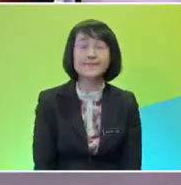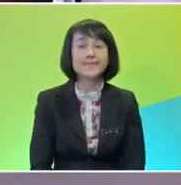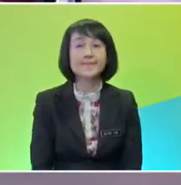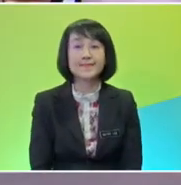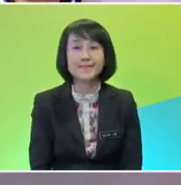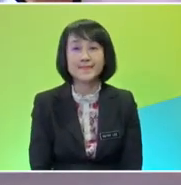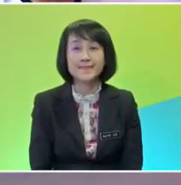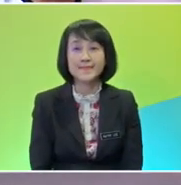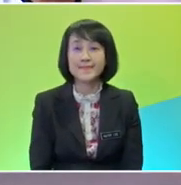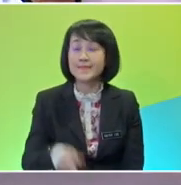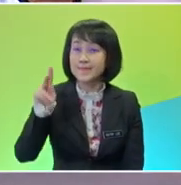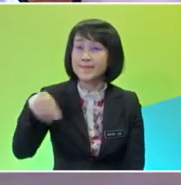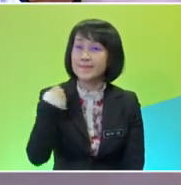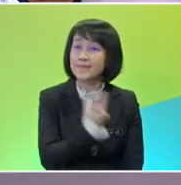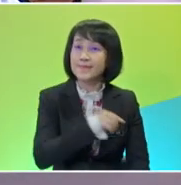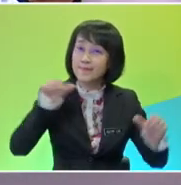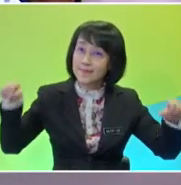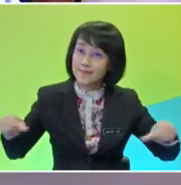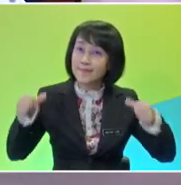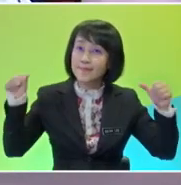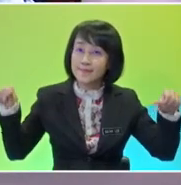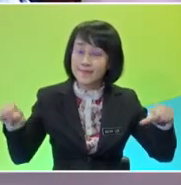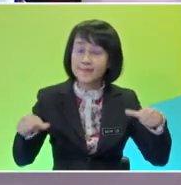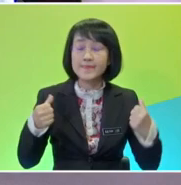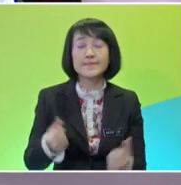amalkan dalam kehidupan kita sehari-hari